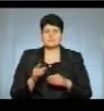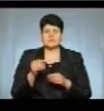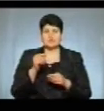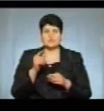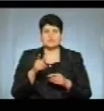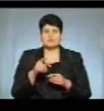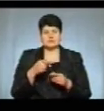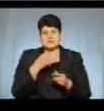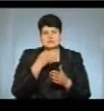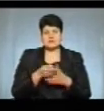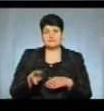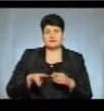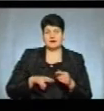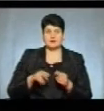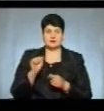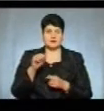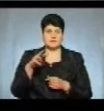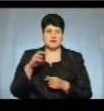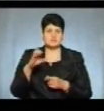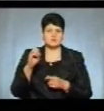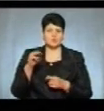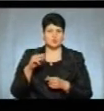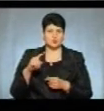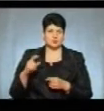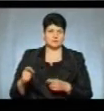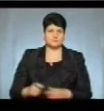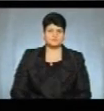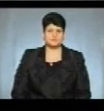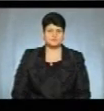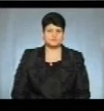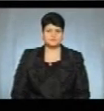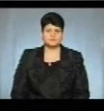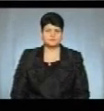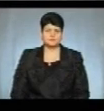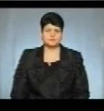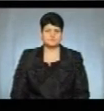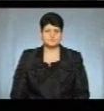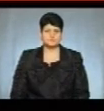директор «Тернопільелектротранс» Андрій Мастюх. Богдан Буденчук, Андрій Прокопів. Новини.